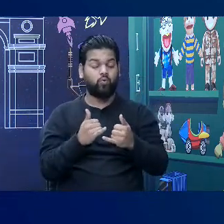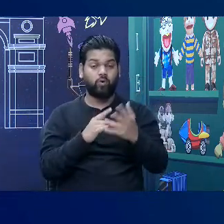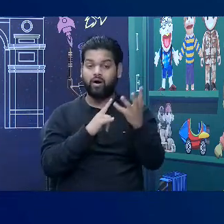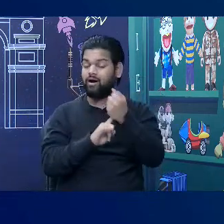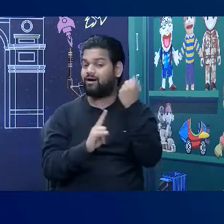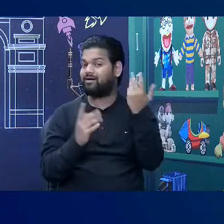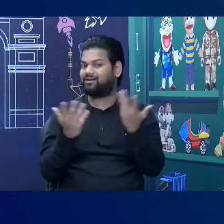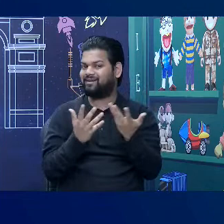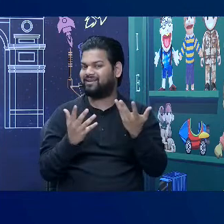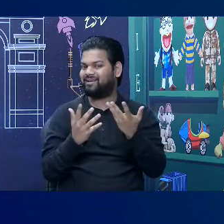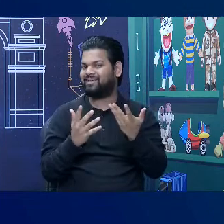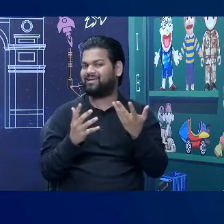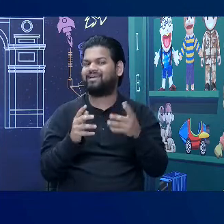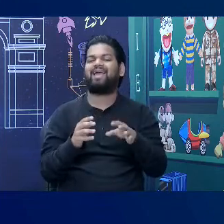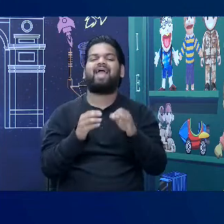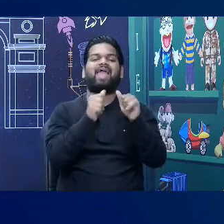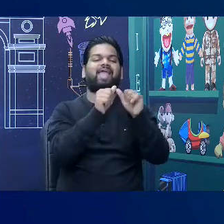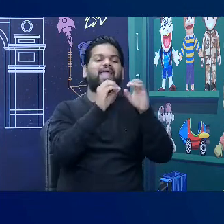इन ट्रायंगल